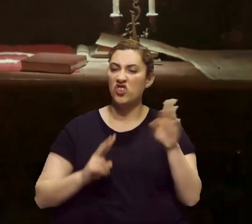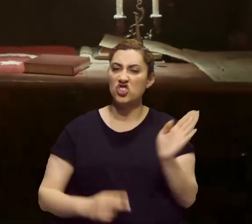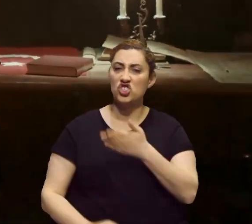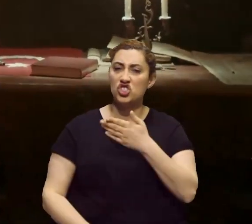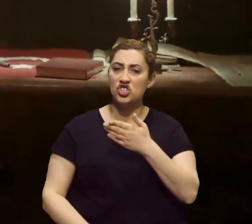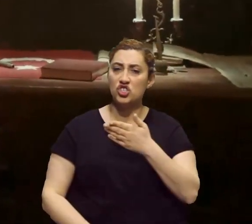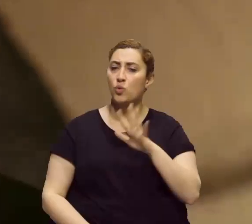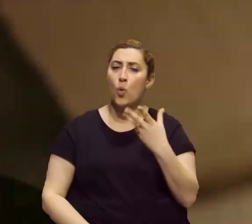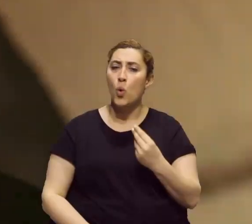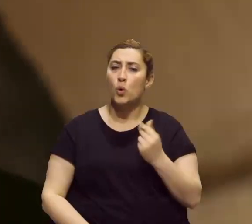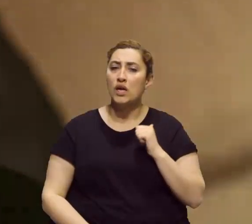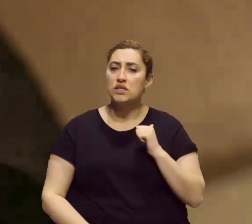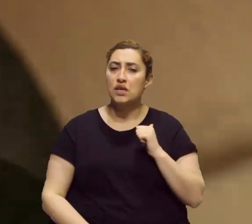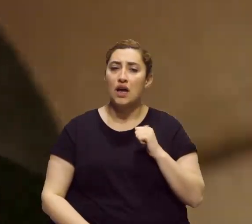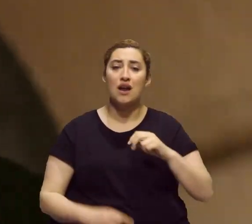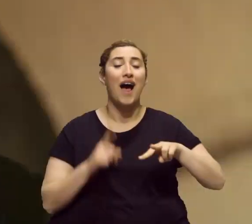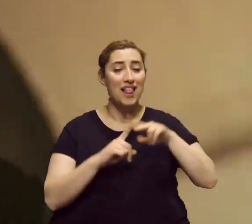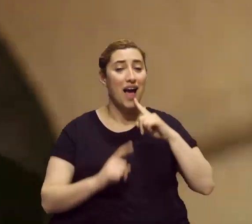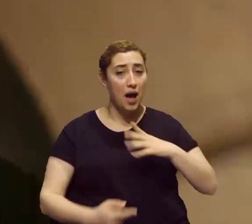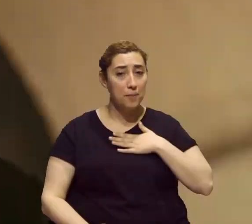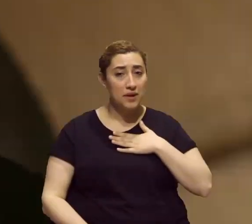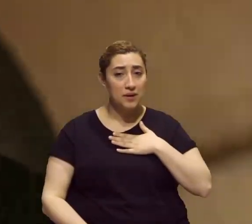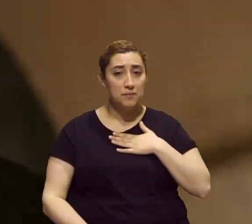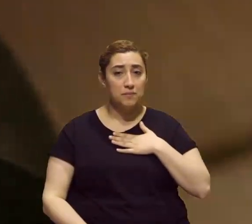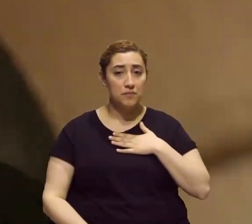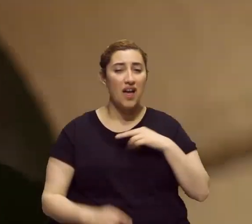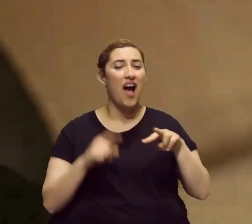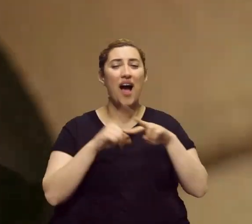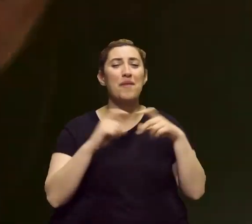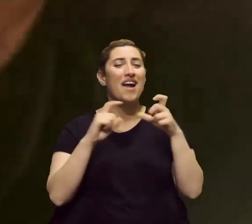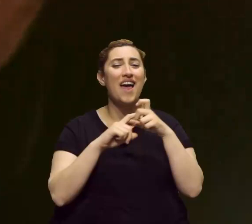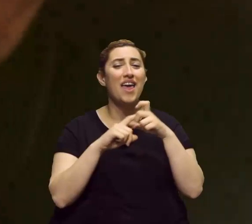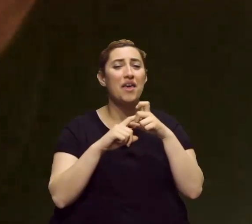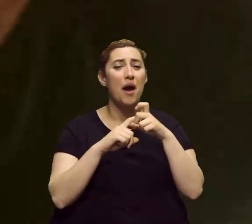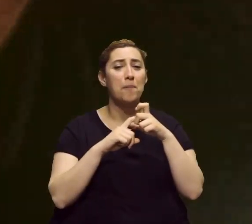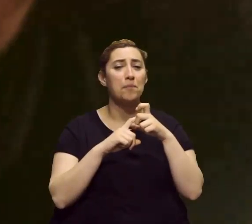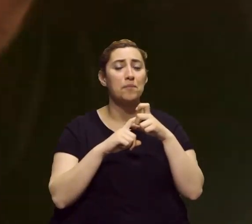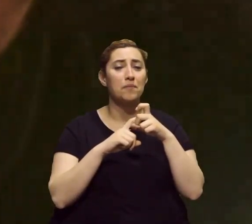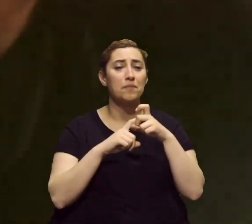Mustafa çıktı. Ne oldu asker? Ali amirim. Akbar Eyyam.